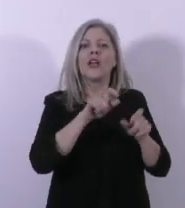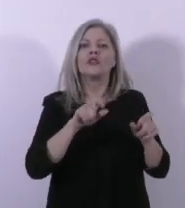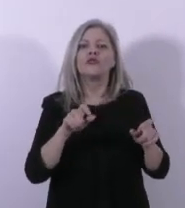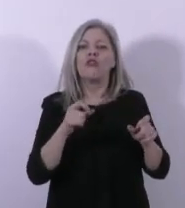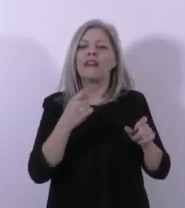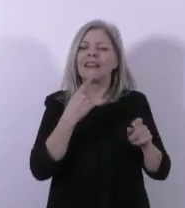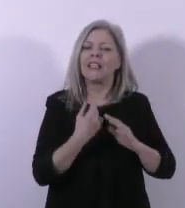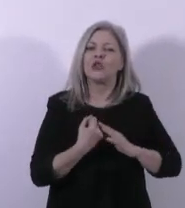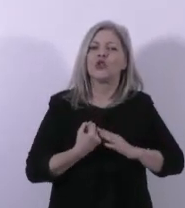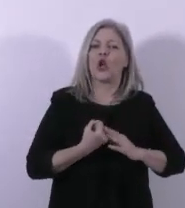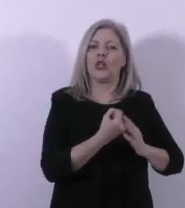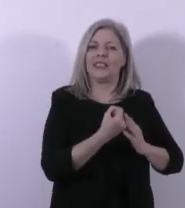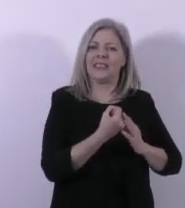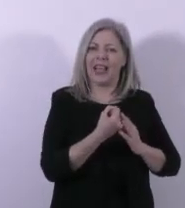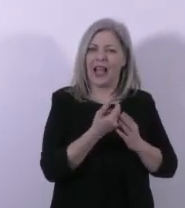sostenitori